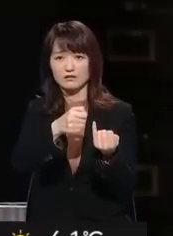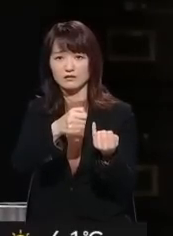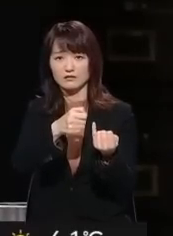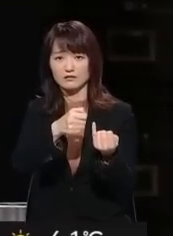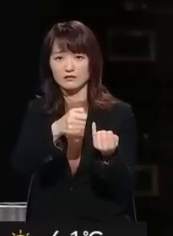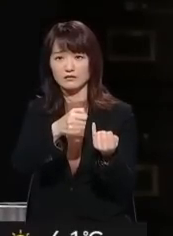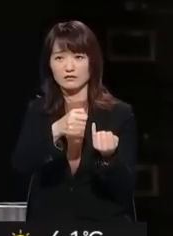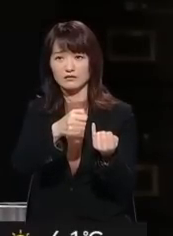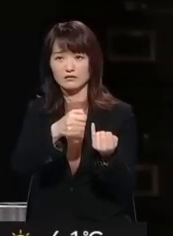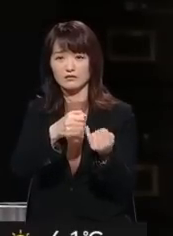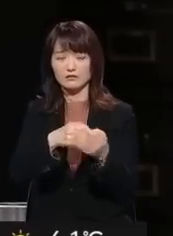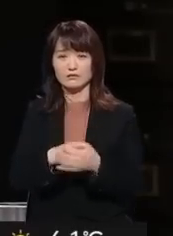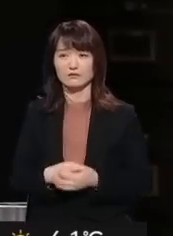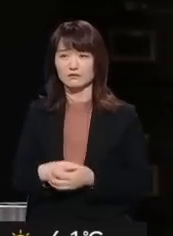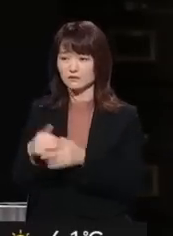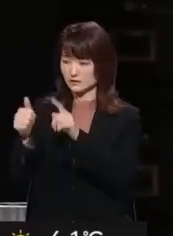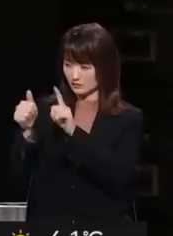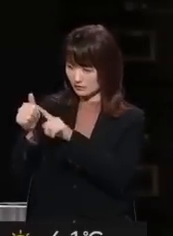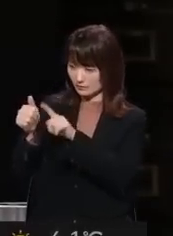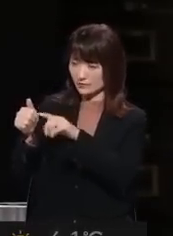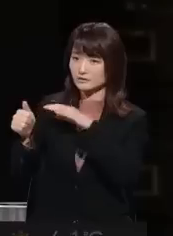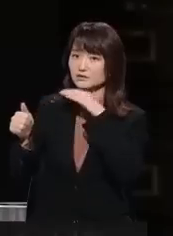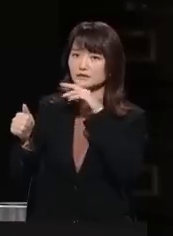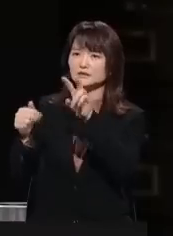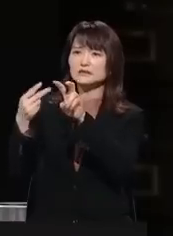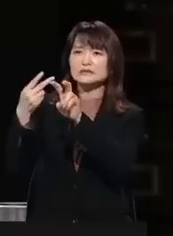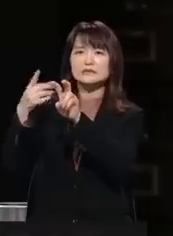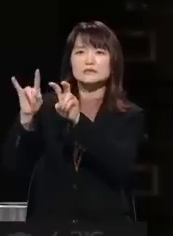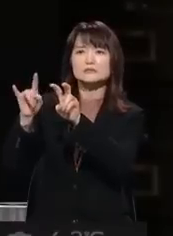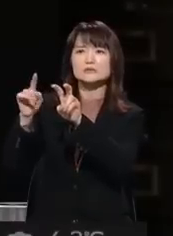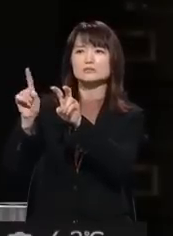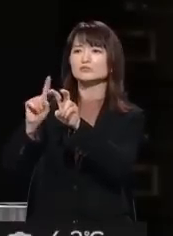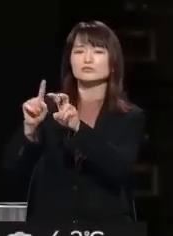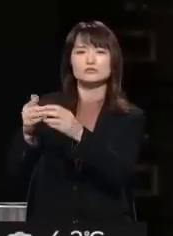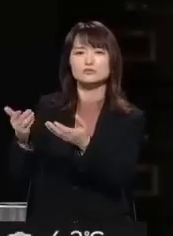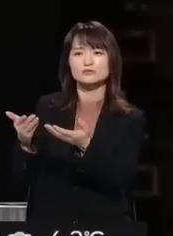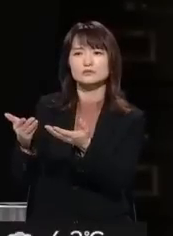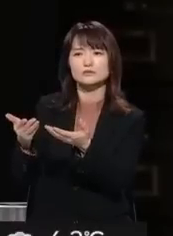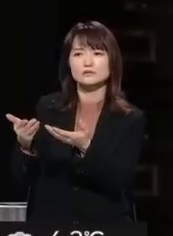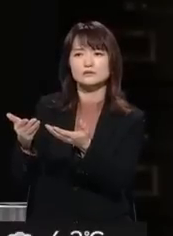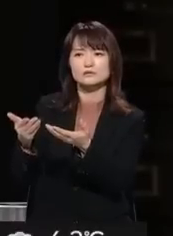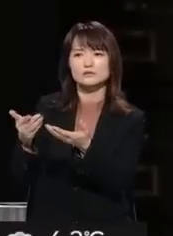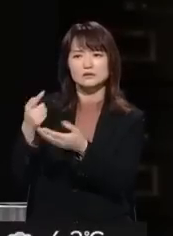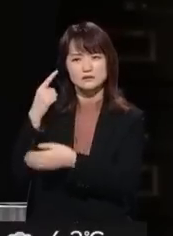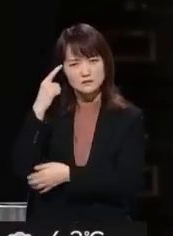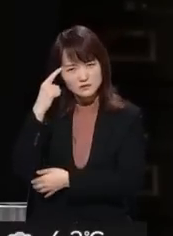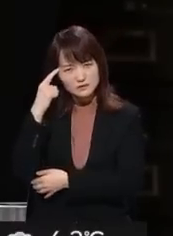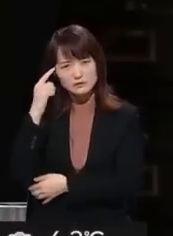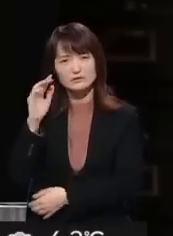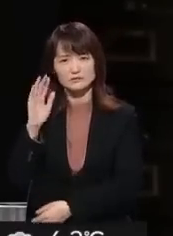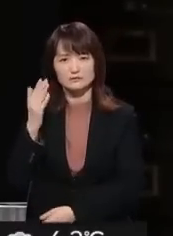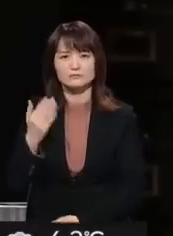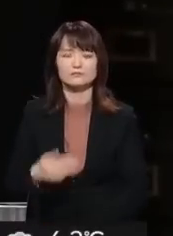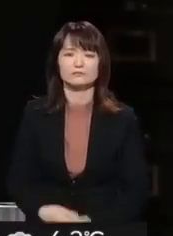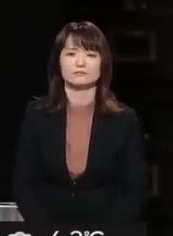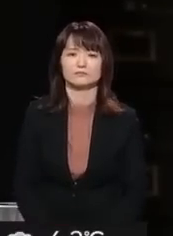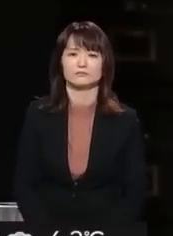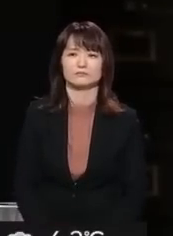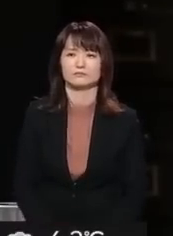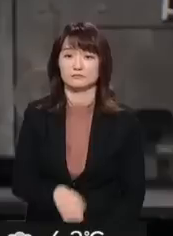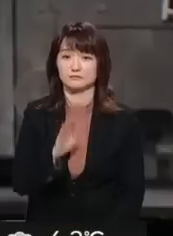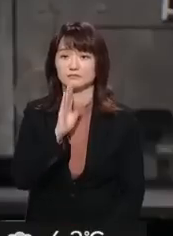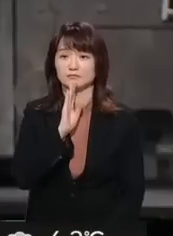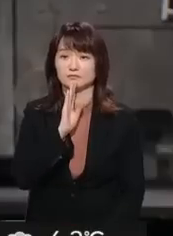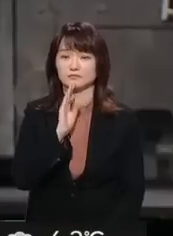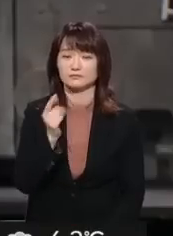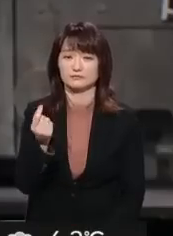사람이 진짜 20대 막 30대 이런 소싯적에는 무슨 짓을 하고 다녔을까 이런 생각을 할 수밖에 없어요 그 생각이 맞는